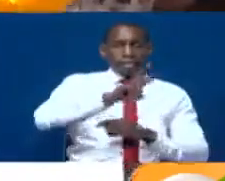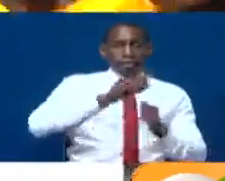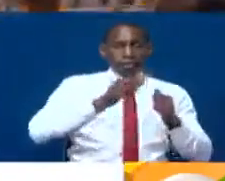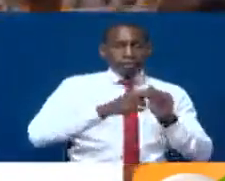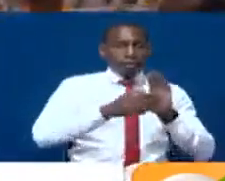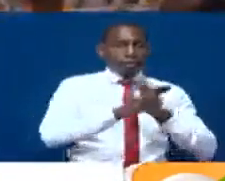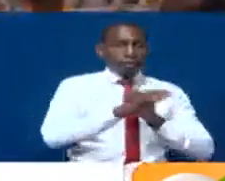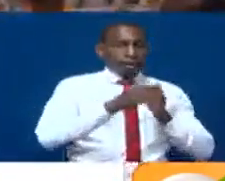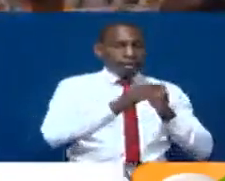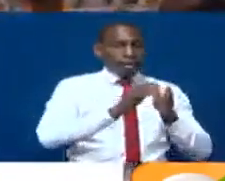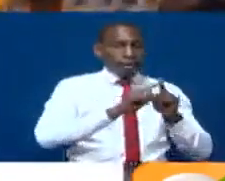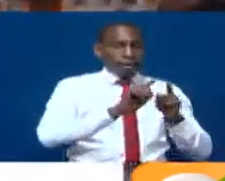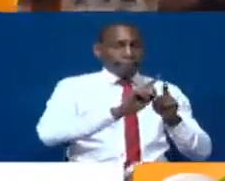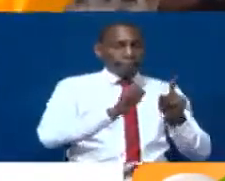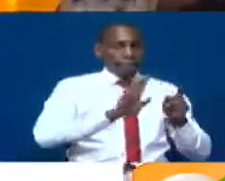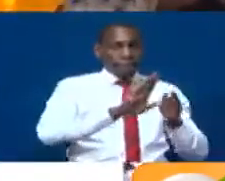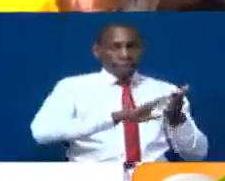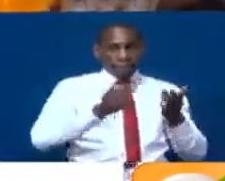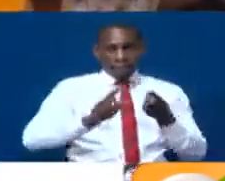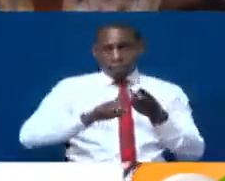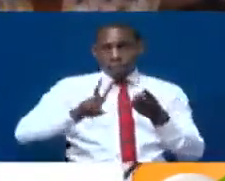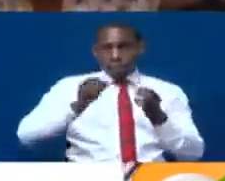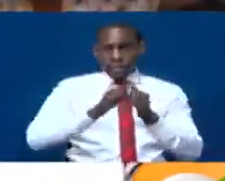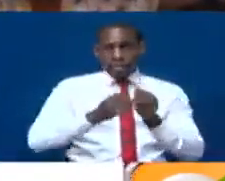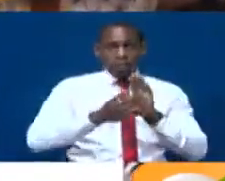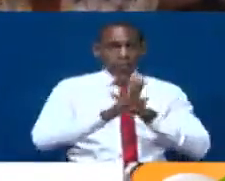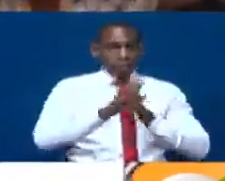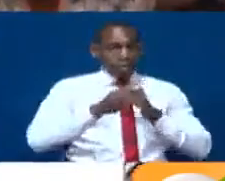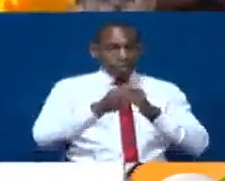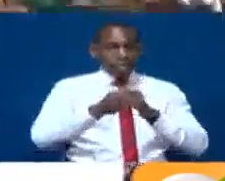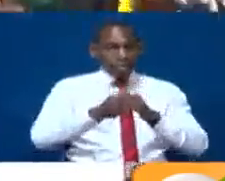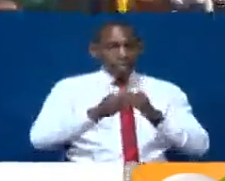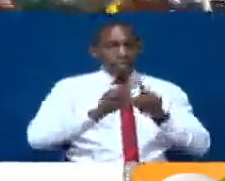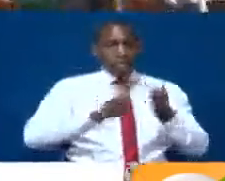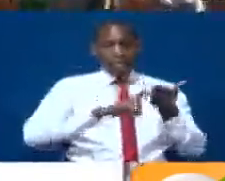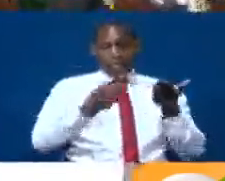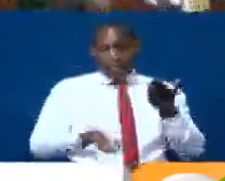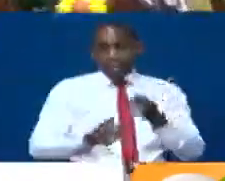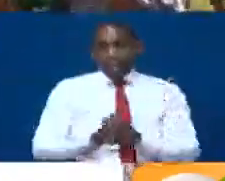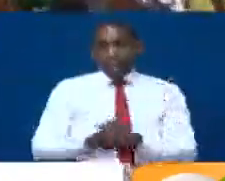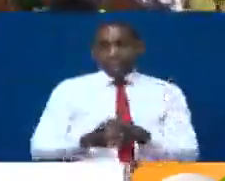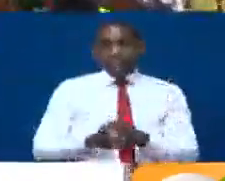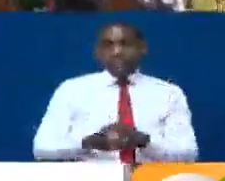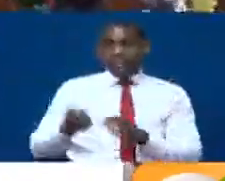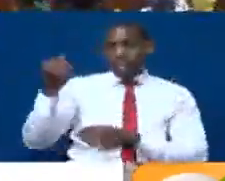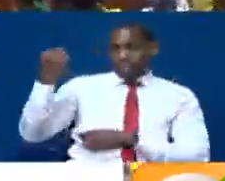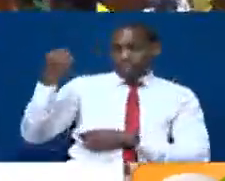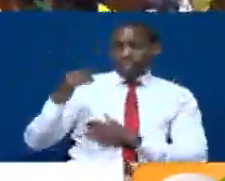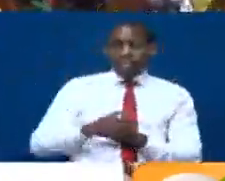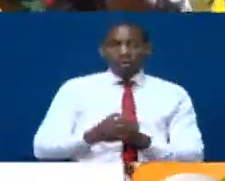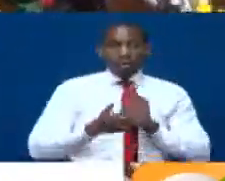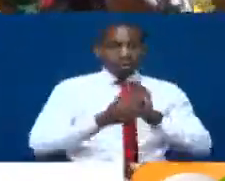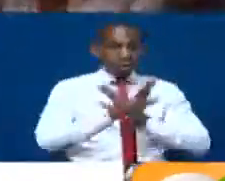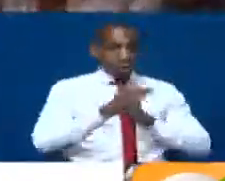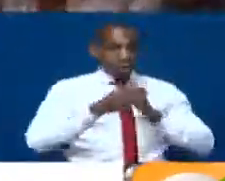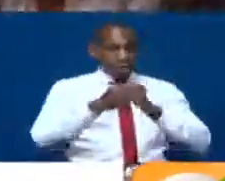anaogoza akashindwa. 2013 wakaweka ako mbele akashindwa. Hii ya juzi wakaweka